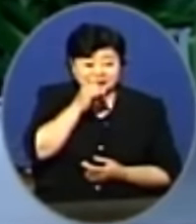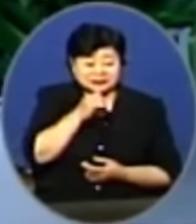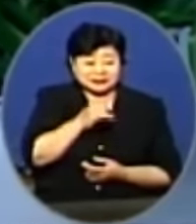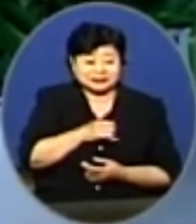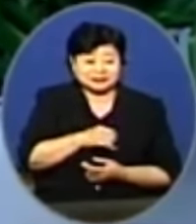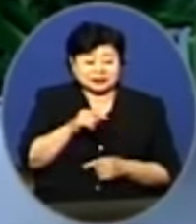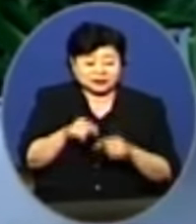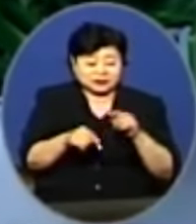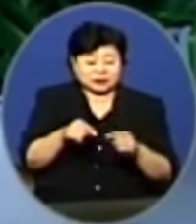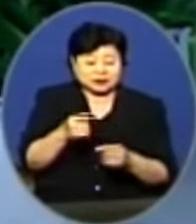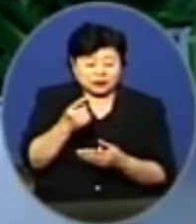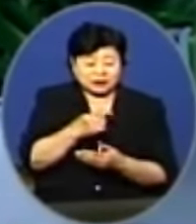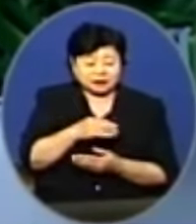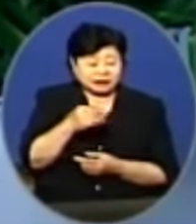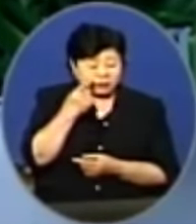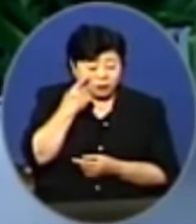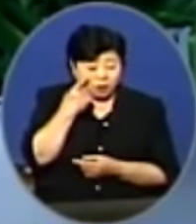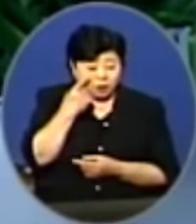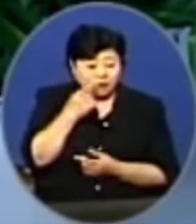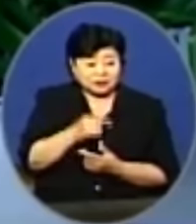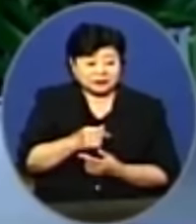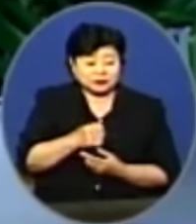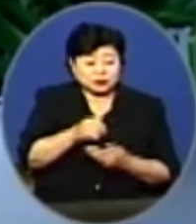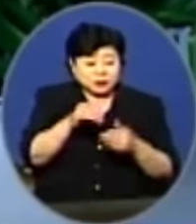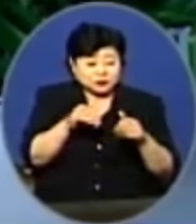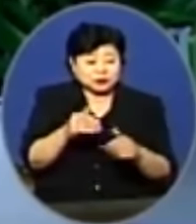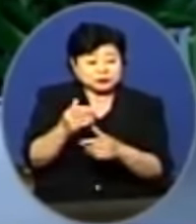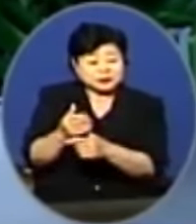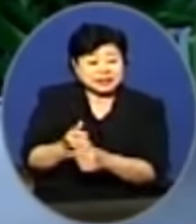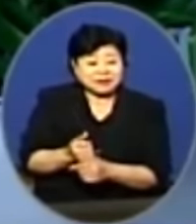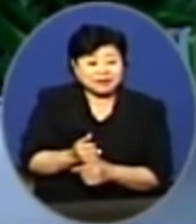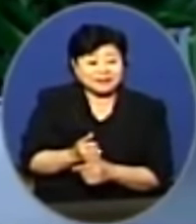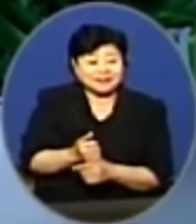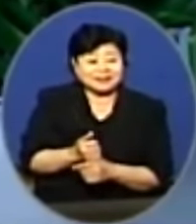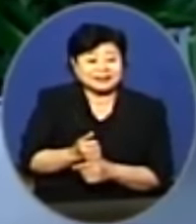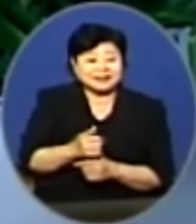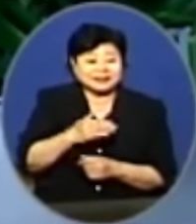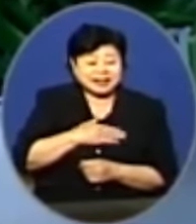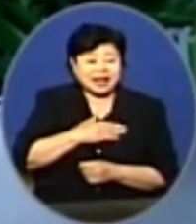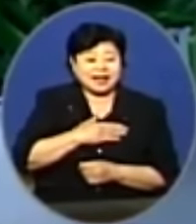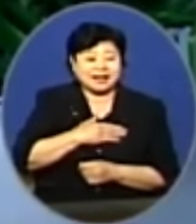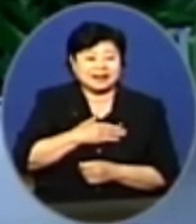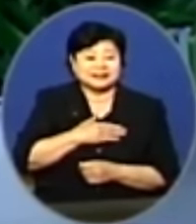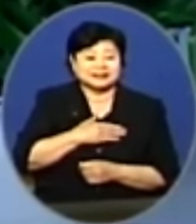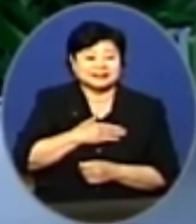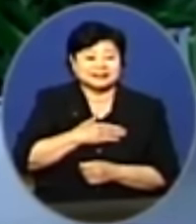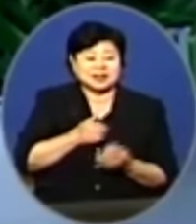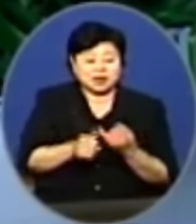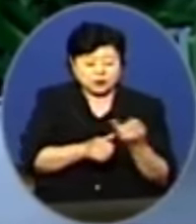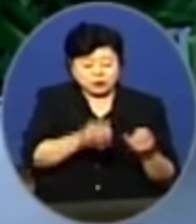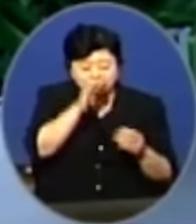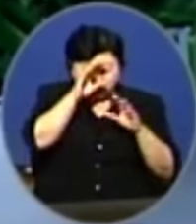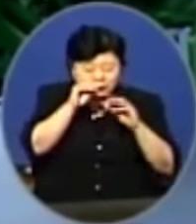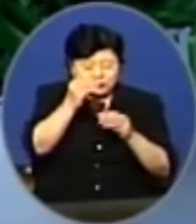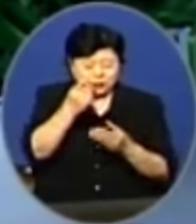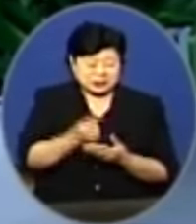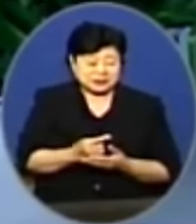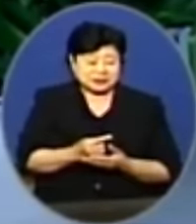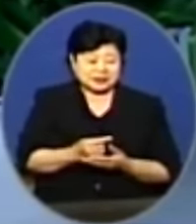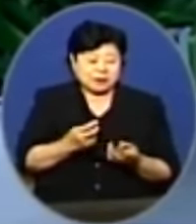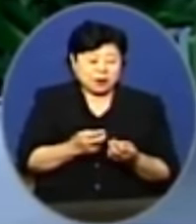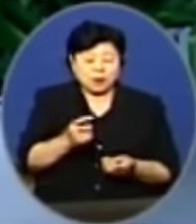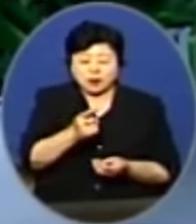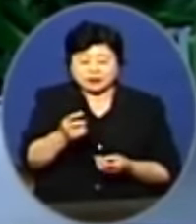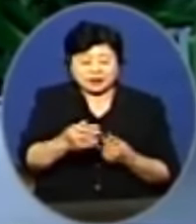그림자같이 걸어다니면서 왔다 갔다 하기에 그 위에 주의 종을 붙잡고 나는 여기 마누라 병나으러 왔으니 어떻게